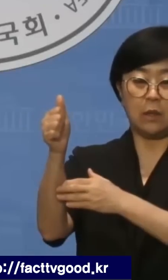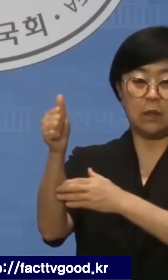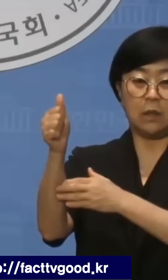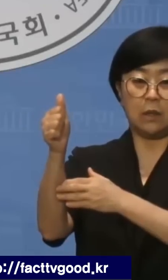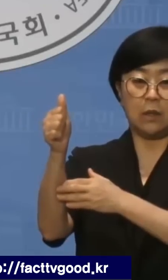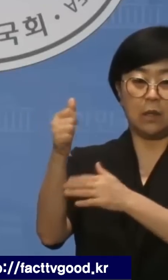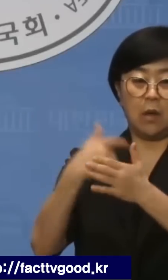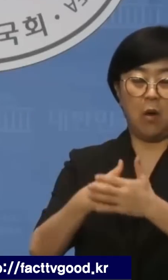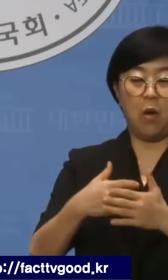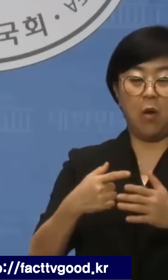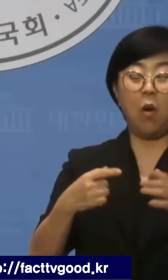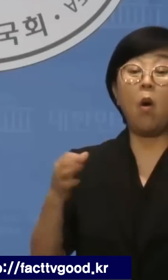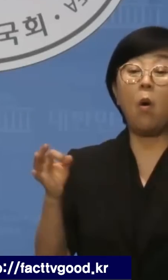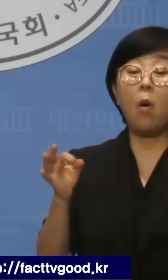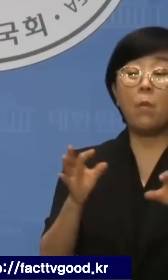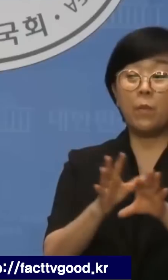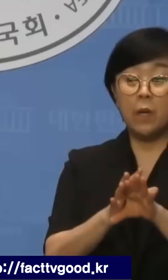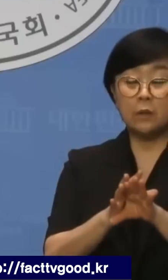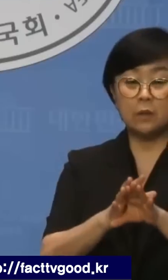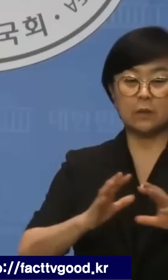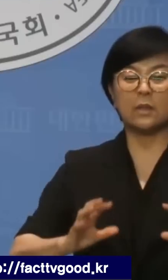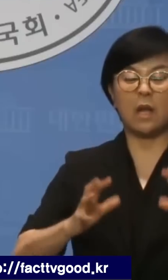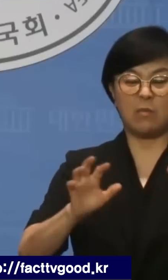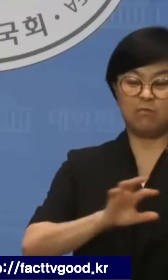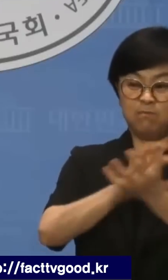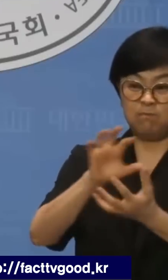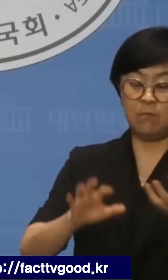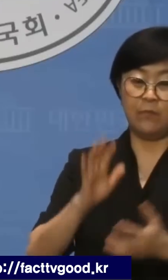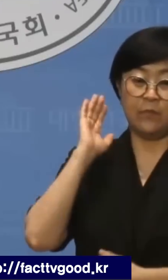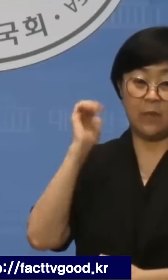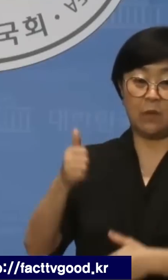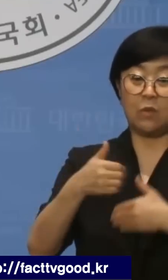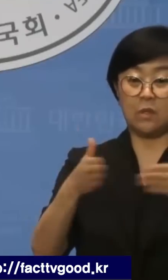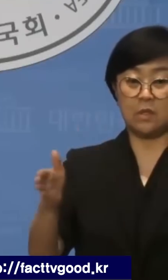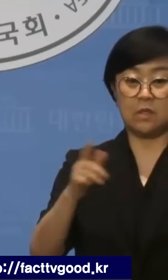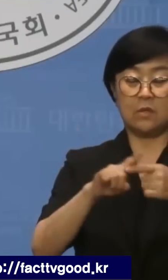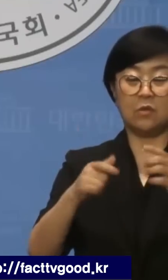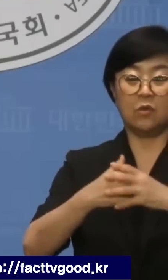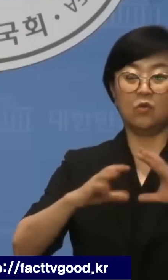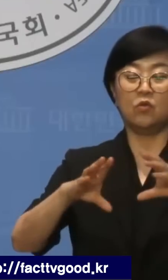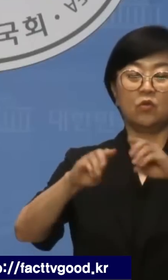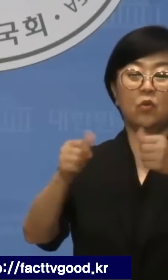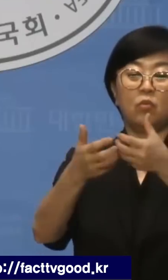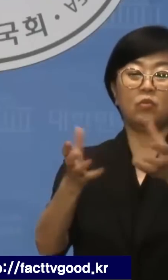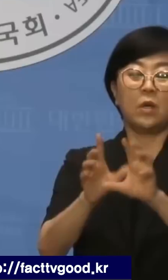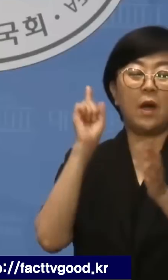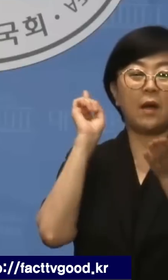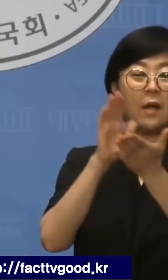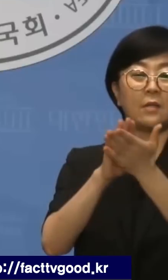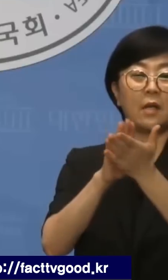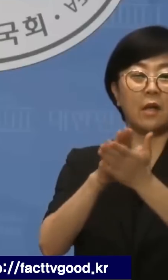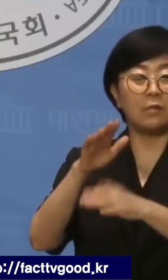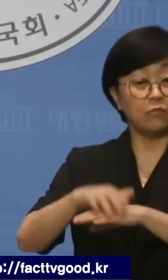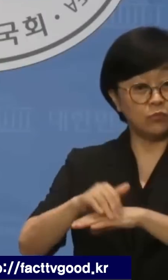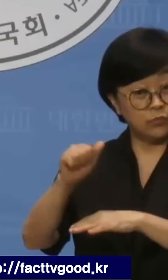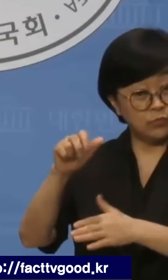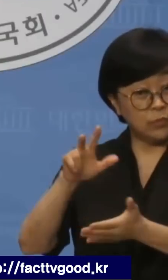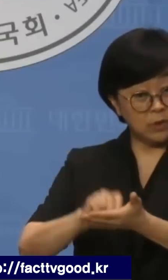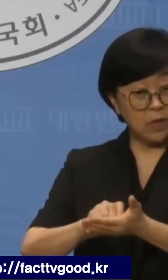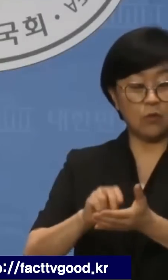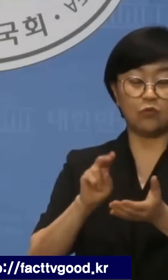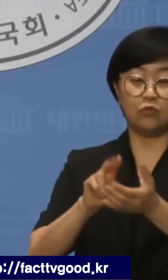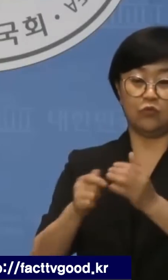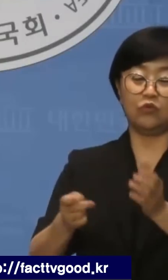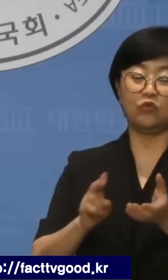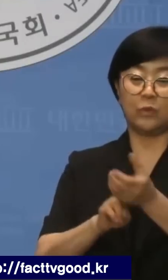일방적인 백지화 선언으로 온 나라가 시끄러운데 대통령실은 국토부가 알아서 할 문제라며